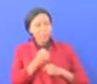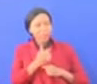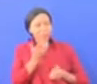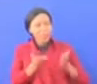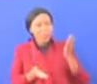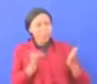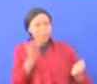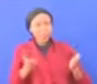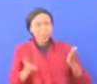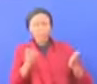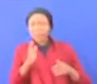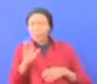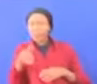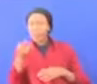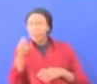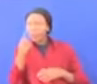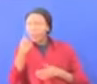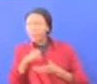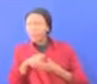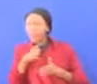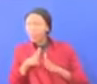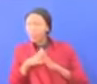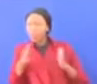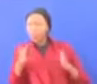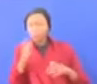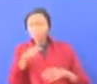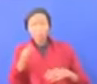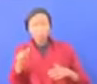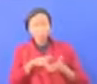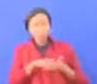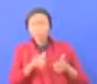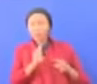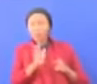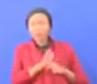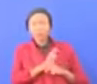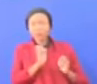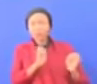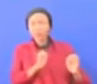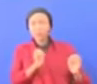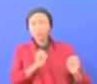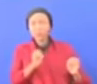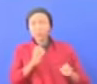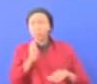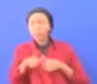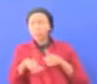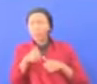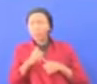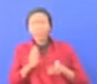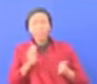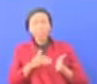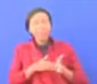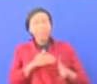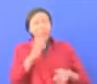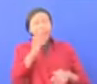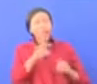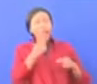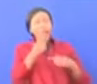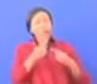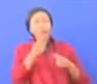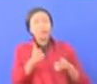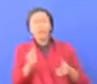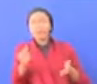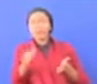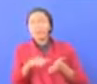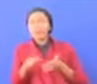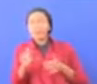kubwa, kwa watu hawajalipwa. Kiongozi yote wa serikali akifika katika maeneo hayo, hoja ya kwanza ya wananchi ni fidia ya Kumalera North. Kwa